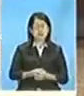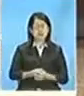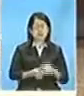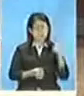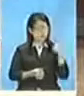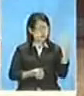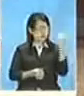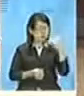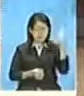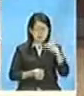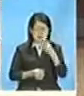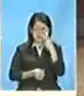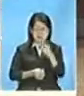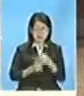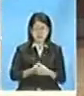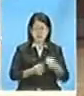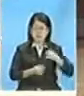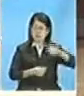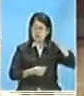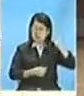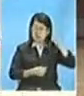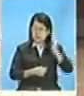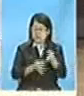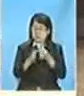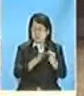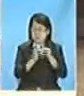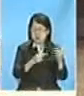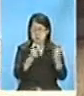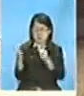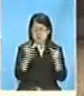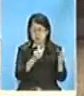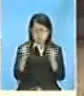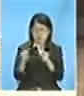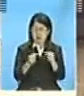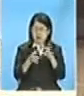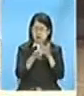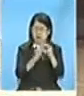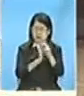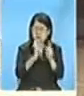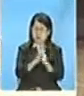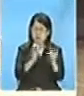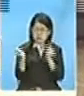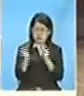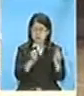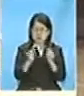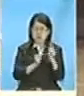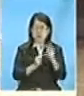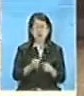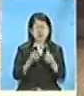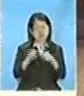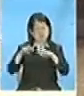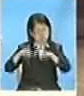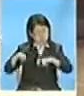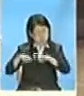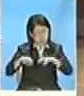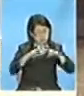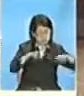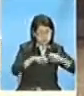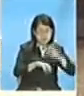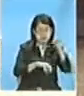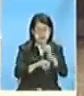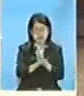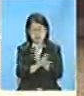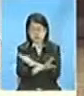อยครั้งที่เราจะพบการอภิปรายถกเถียงโต้แย้งกันในประเด็นปัญหาข้อกฎหมายซึ่งไม่ได้ศึกษาหรือเตรียมการไว้ล่วงหน้